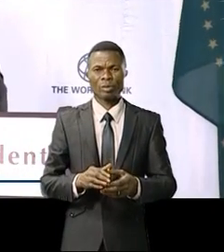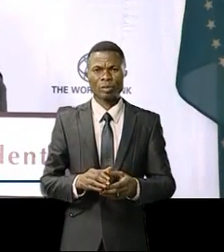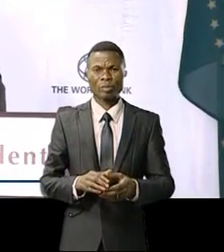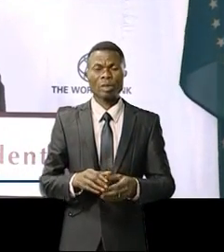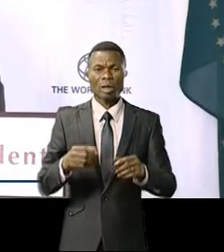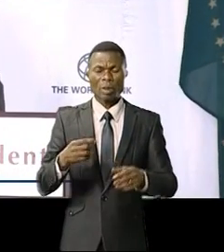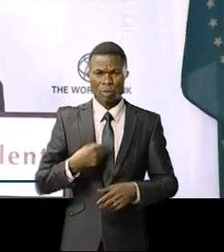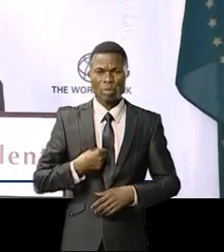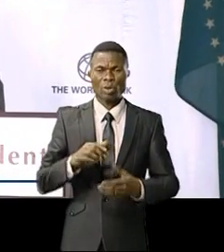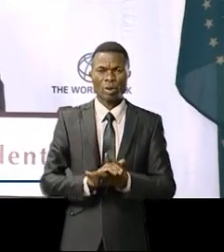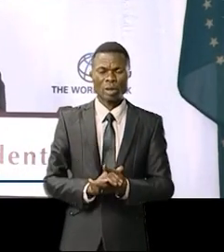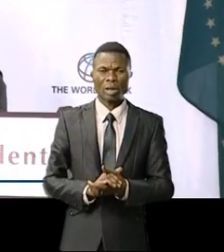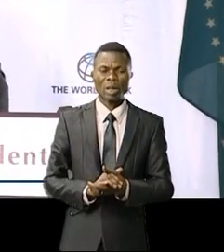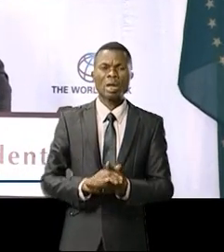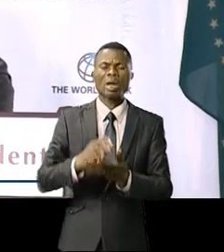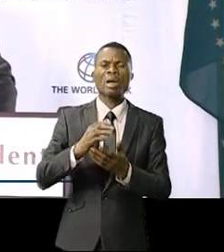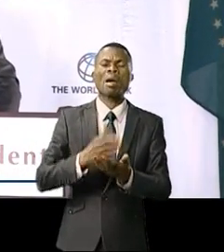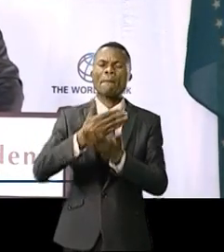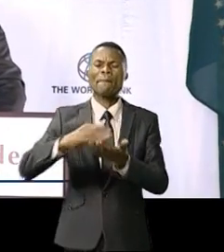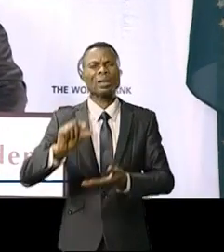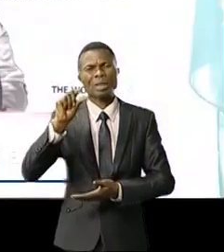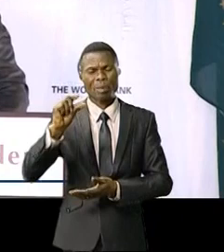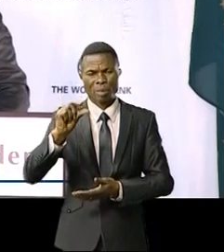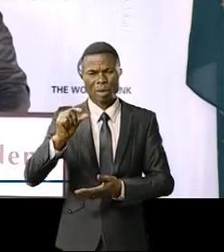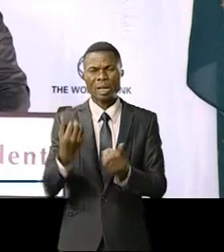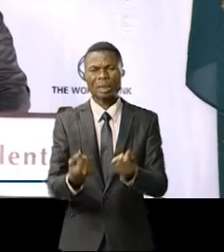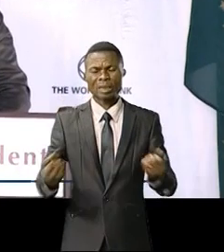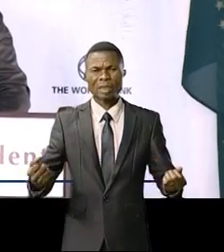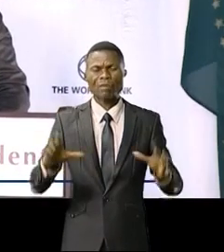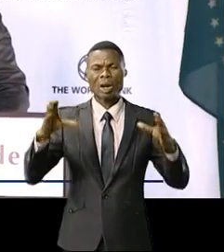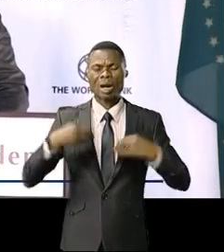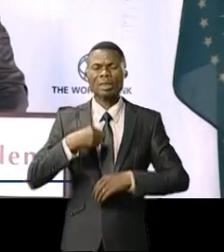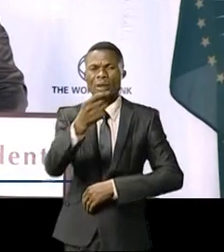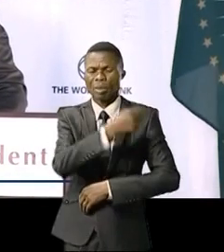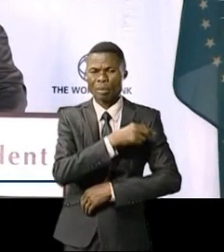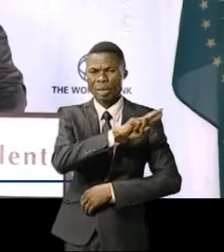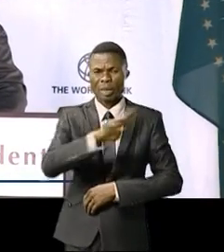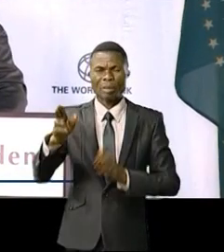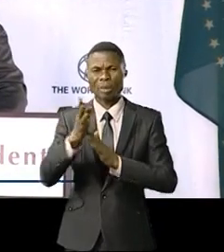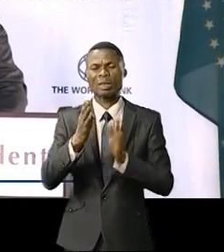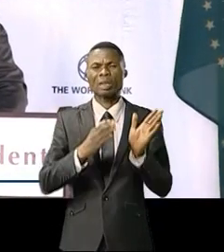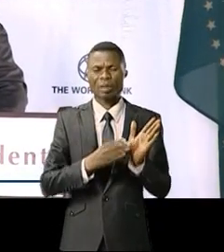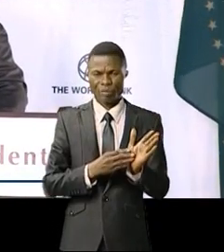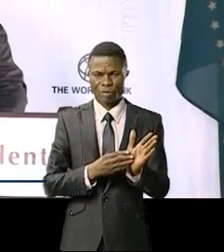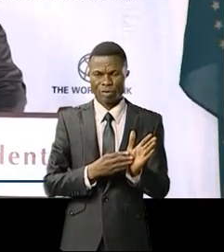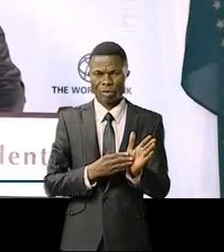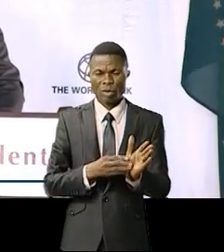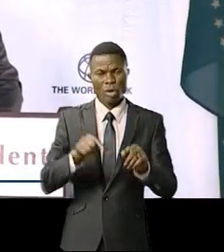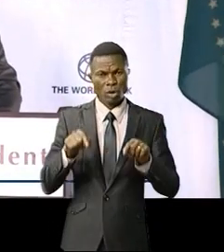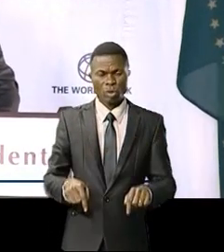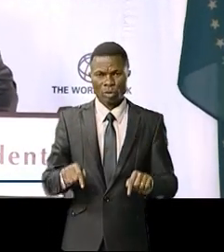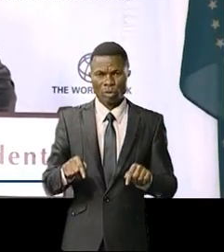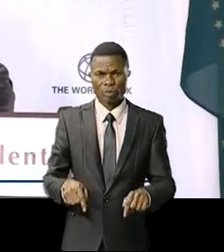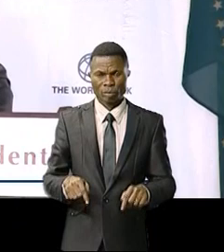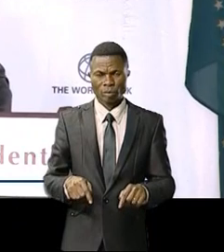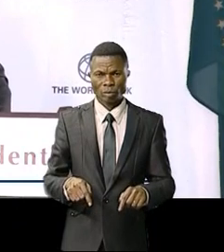alors que seulement un tiers des enfants étaient complètement vaccinés lors de notre rencontre en 2019, aujourd'hui,